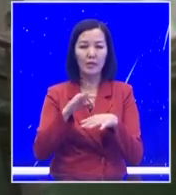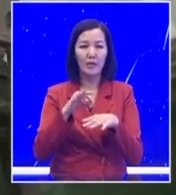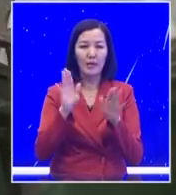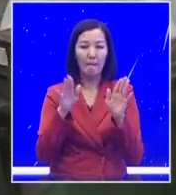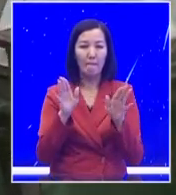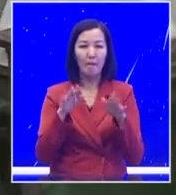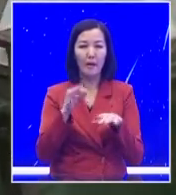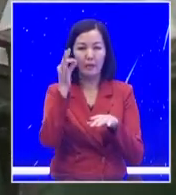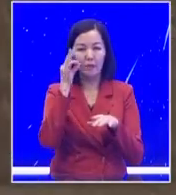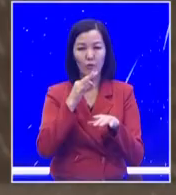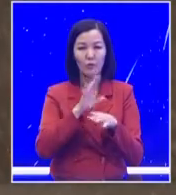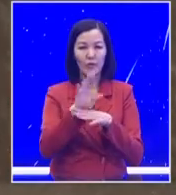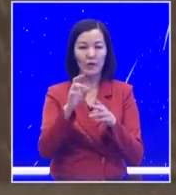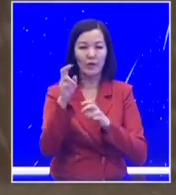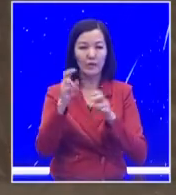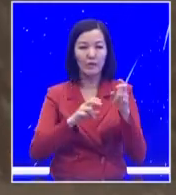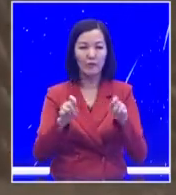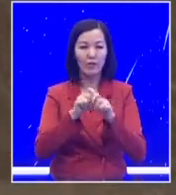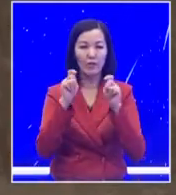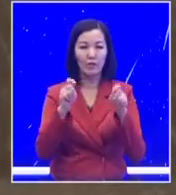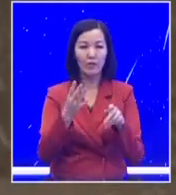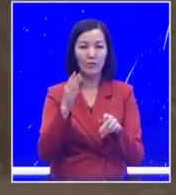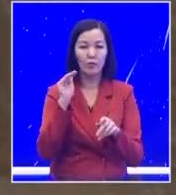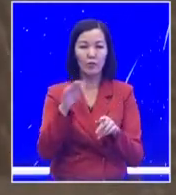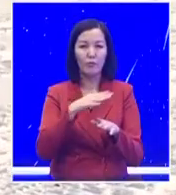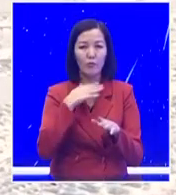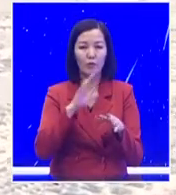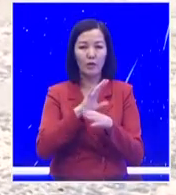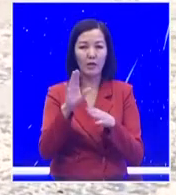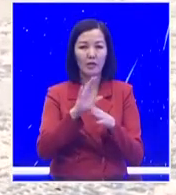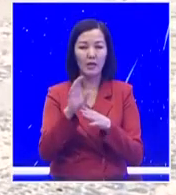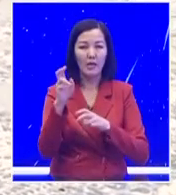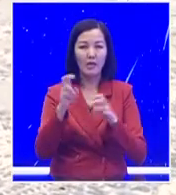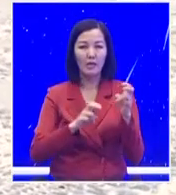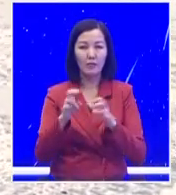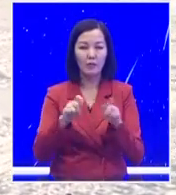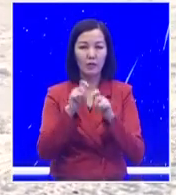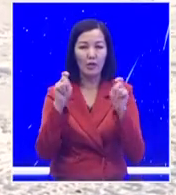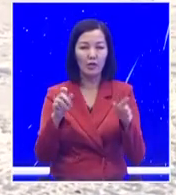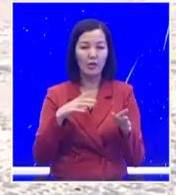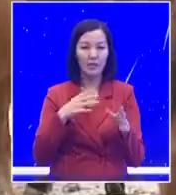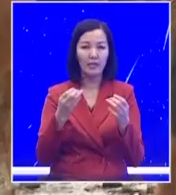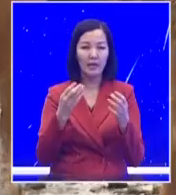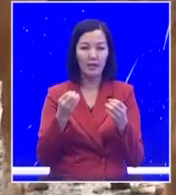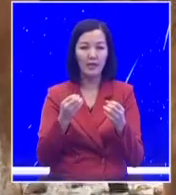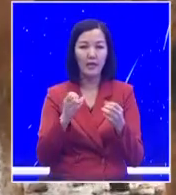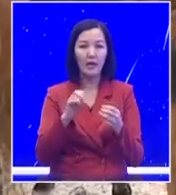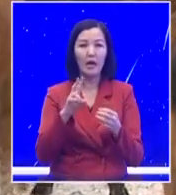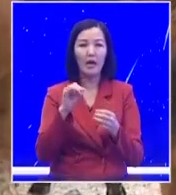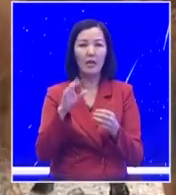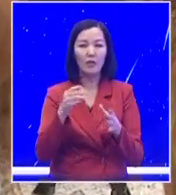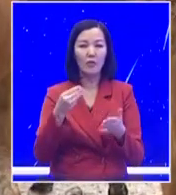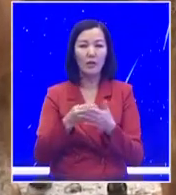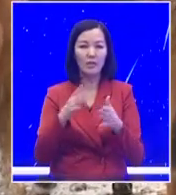балық өңдеу зауыты іске қосылды. Тағы 4000 тонна ет өнімдерін өңдеу кәсіпорны қолданысқа берілді. Сондай-ақ Алакөл асыл